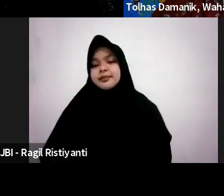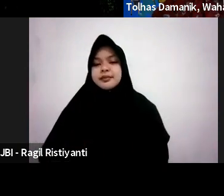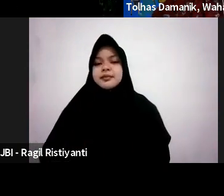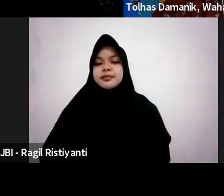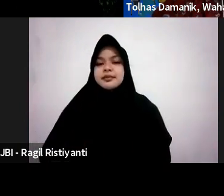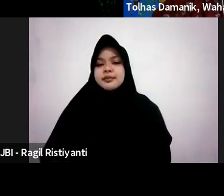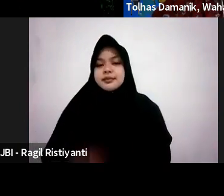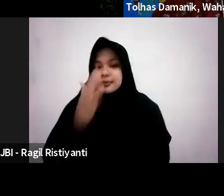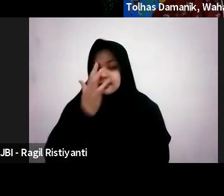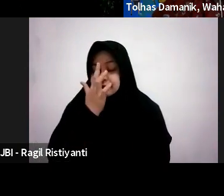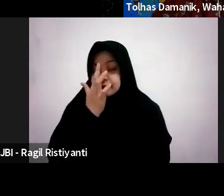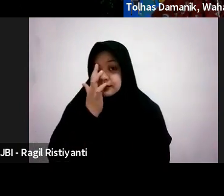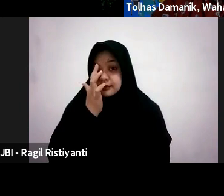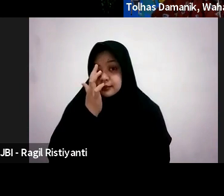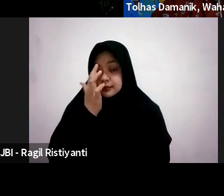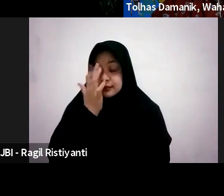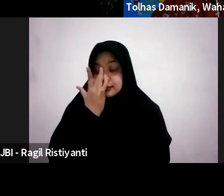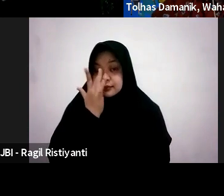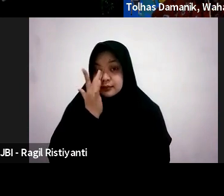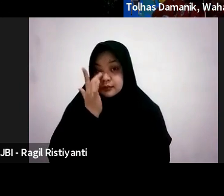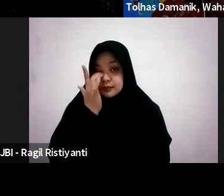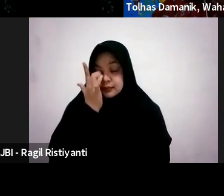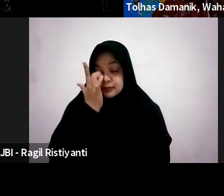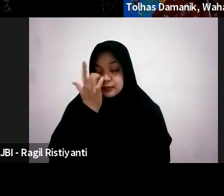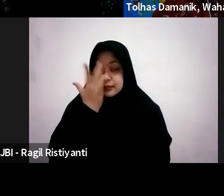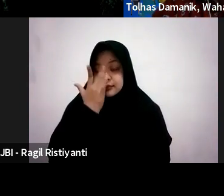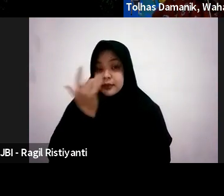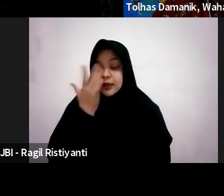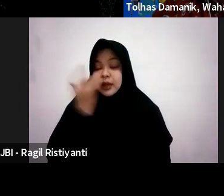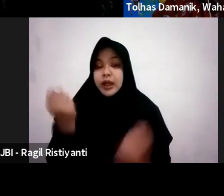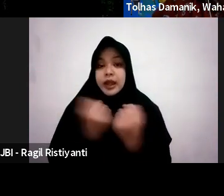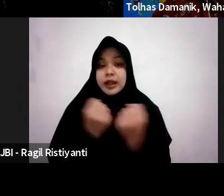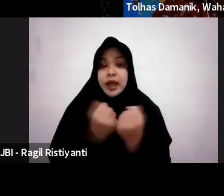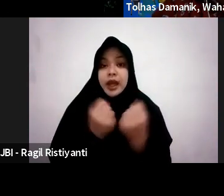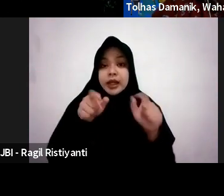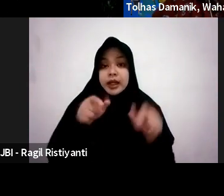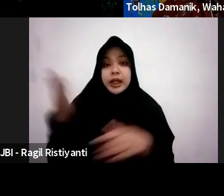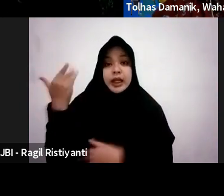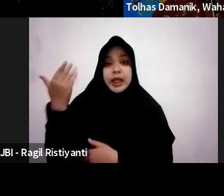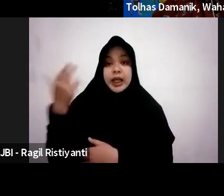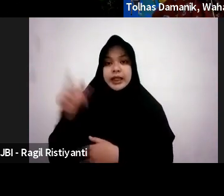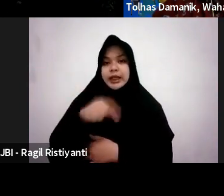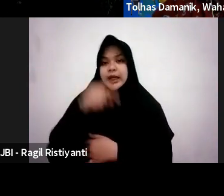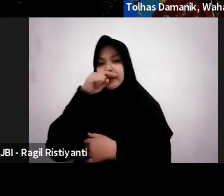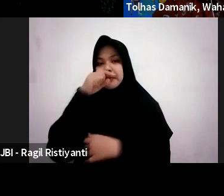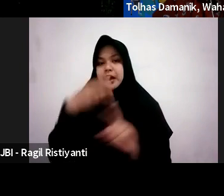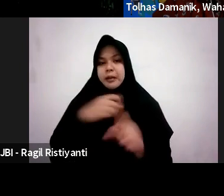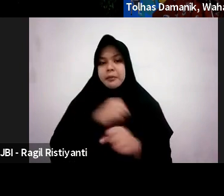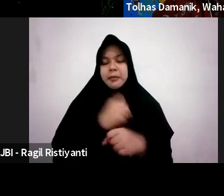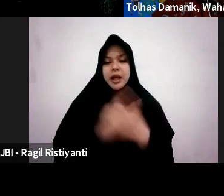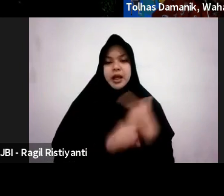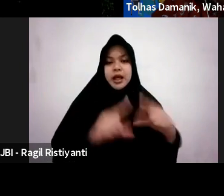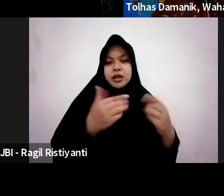berikutnya nah tantangan ini juga tadi Sebenarnya Pak Pak Pak bahagia sudah